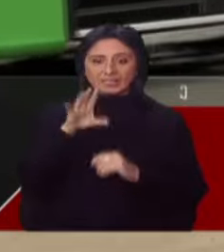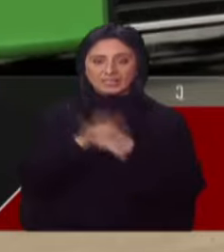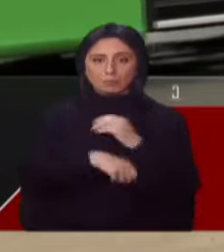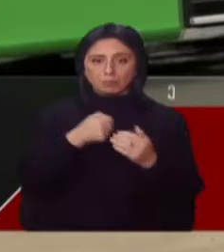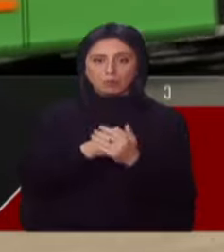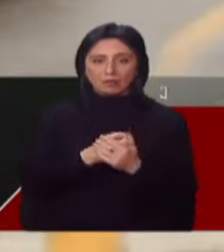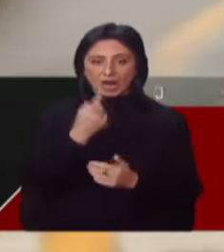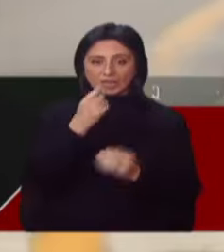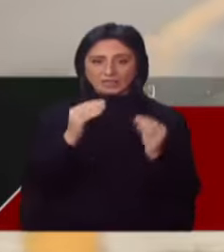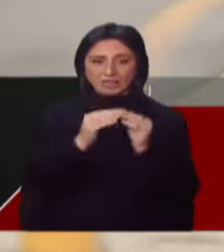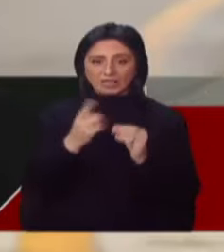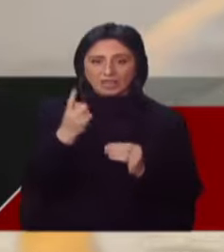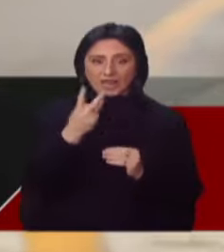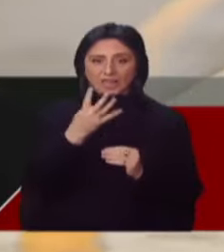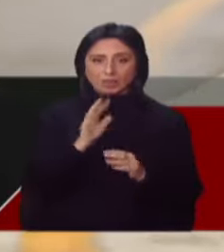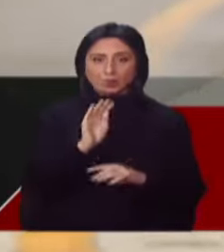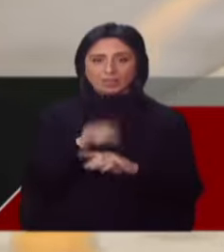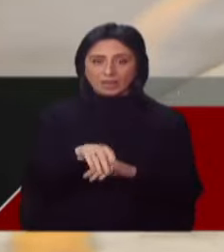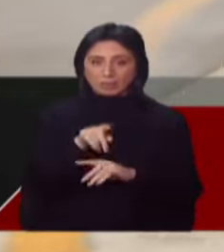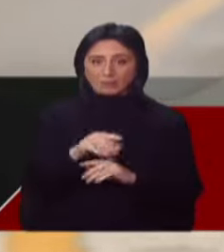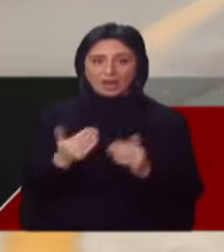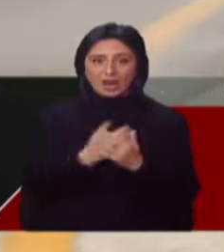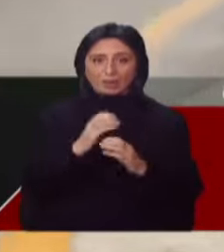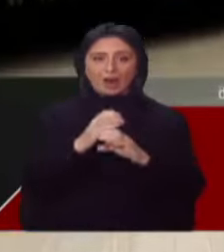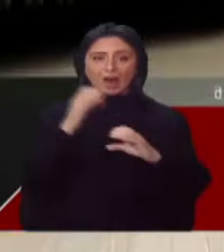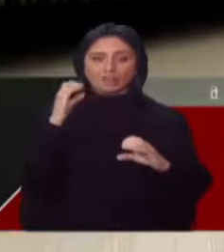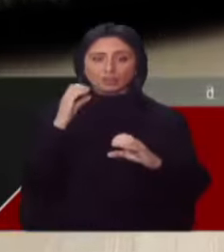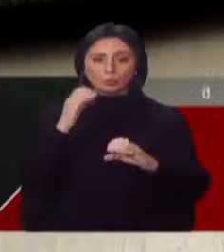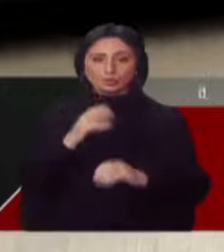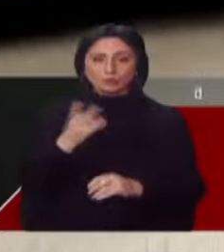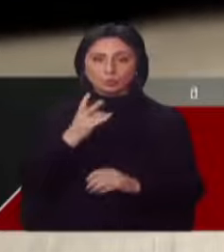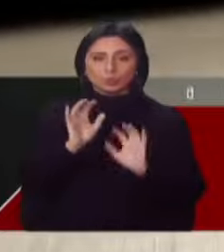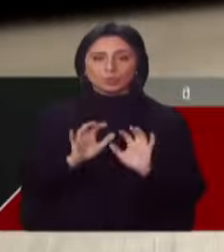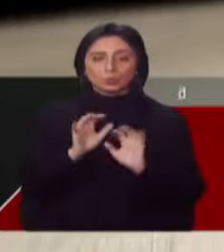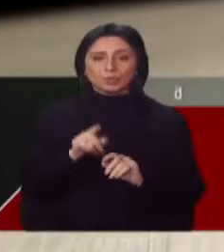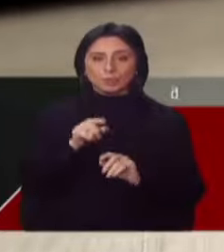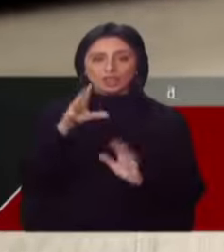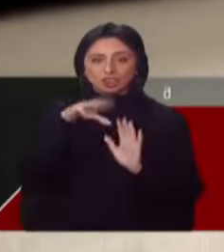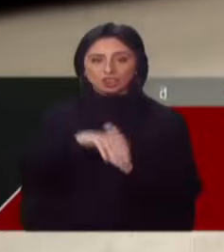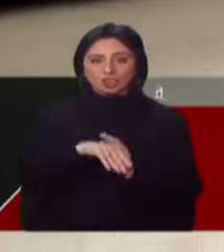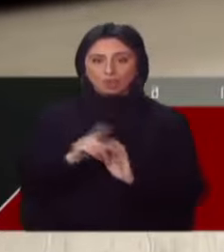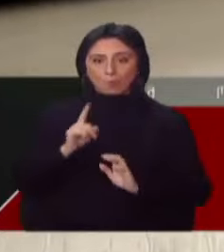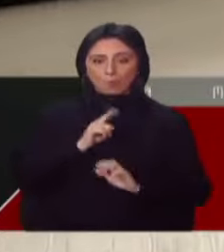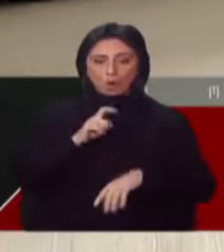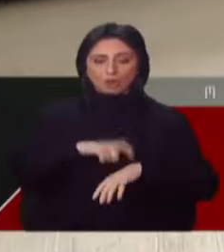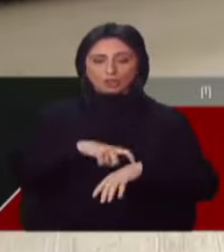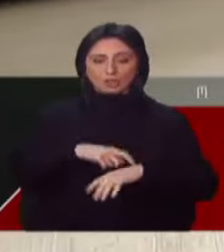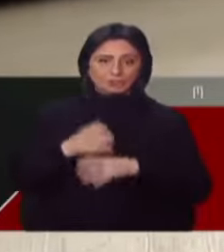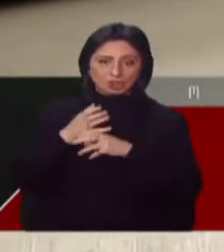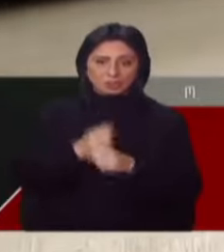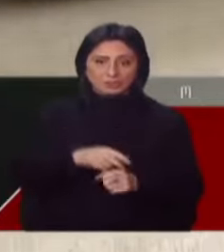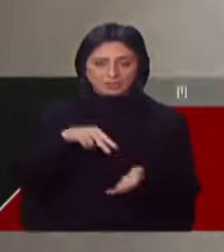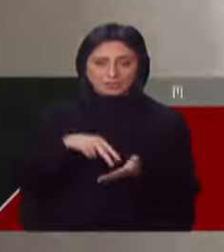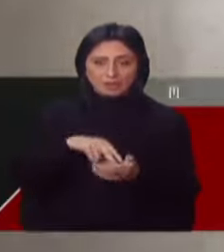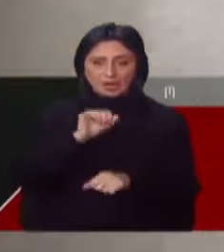ბოლომდე 110 ერთეული დაემატება. ახალმა ავტობუსებმა უნდა უზრუნველყოს მათ შორის მოლოდინის რეჟიმი მის